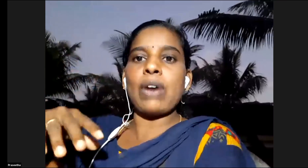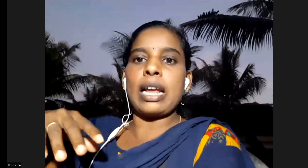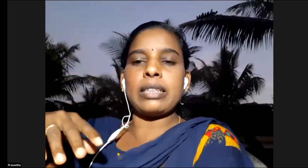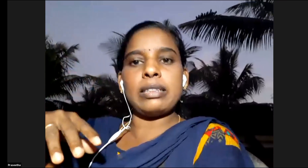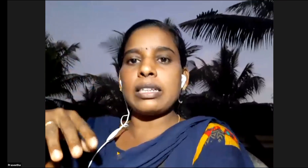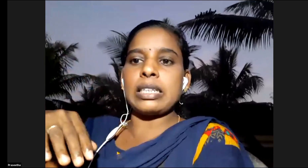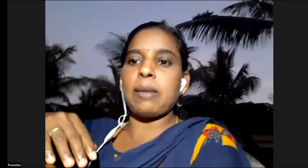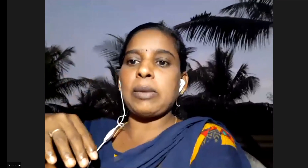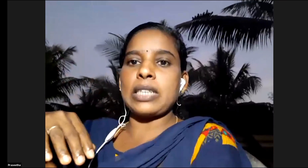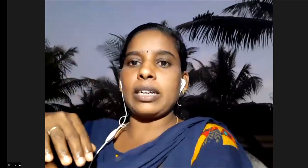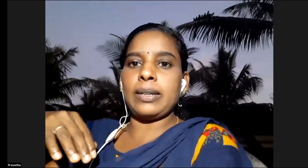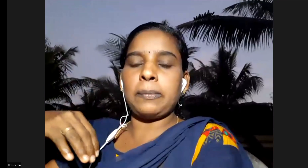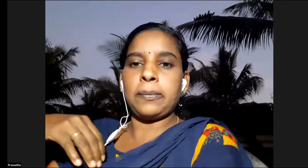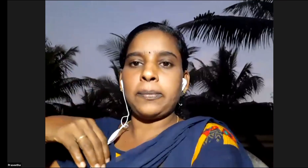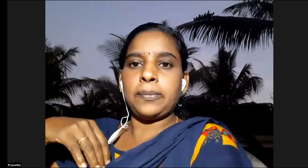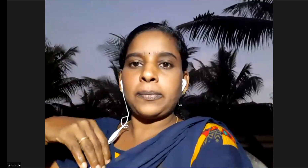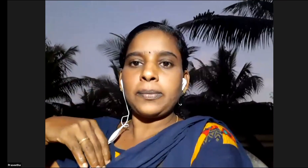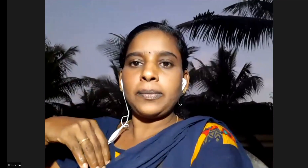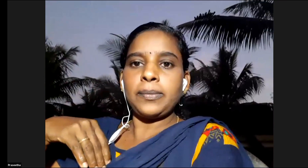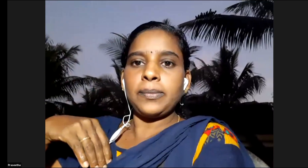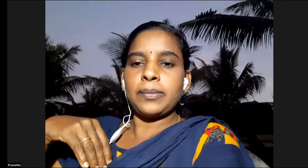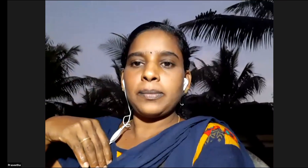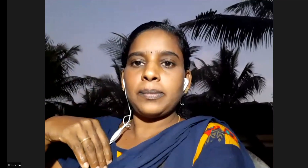യൂണിഫിക്കേഷൻ വരാത്തതെന്നാണ് സാർ ഞാൻ മനസ്സിലാക്കുന്നത്.